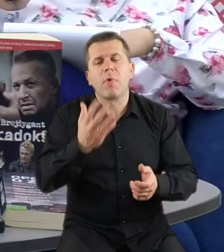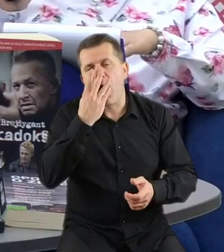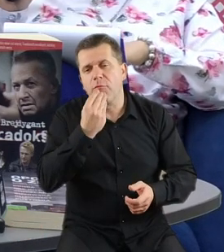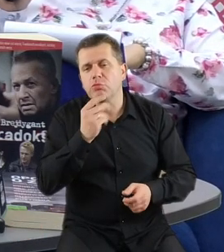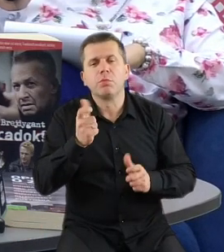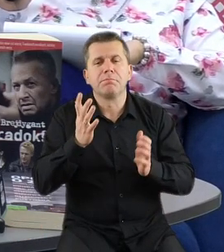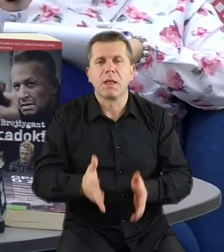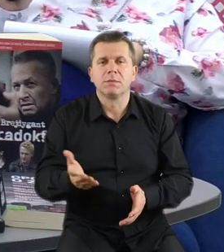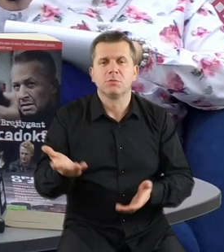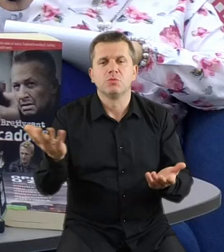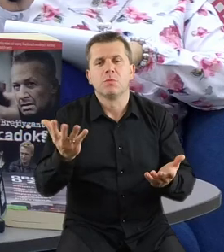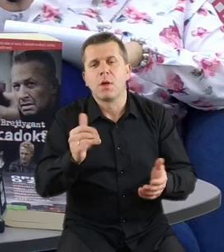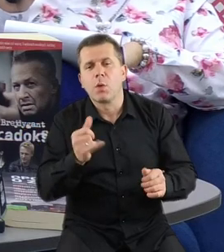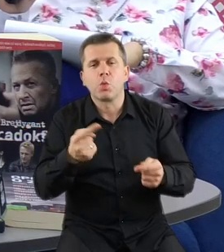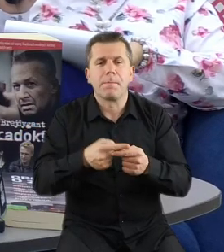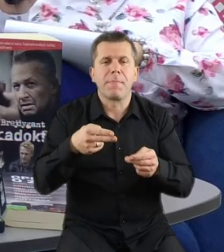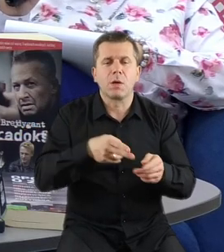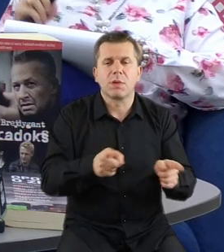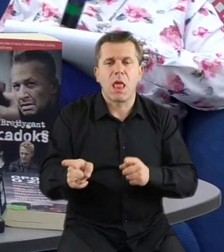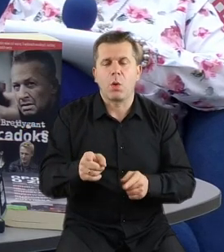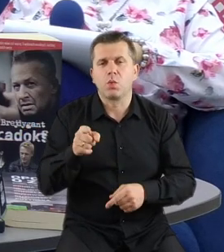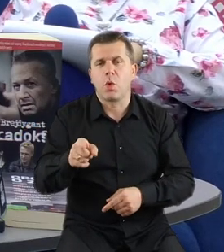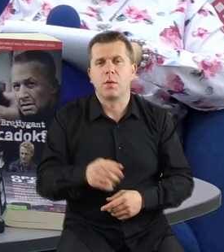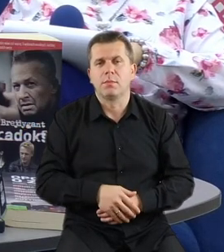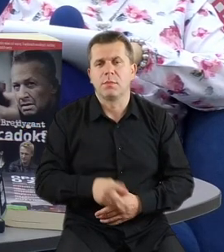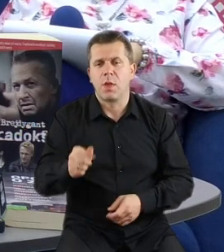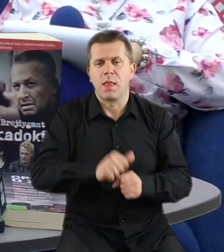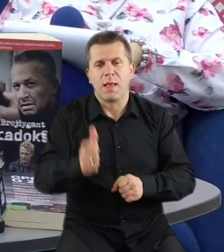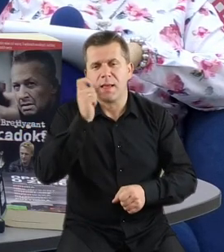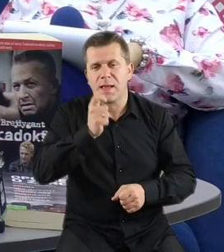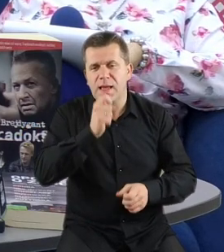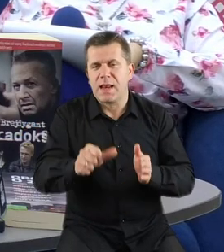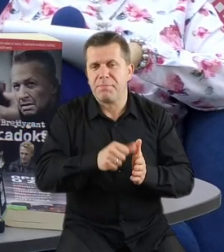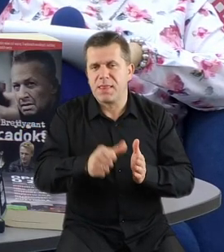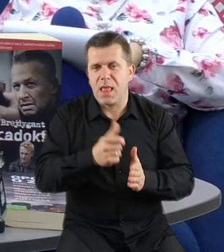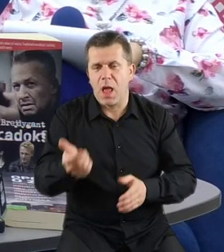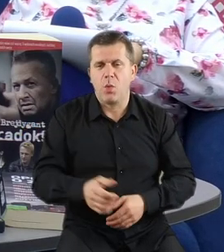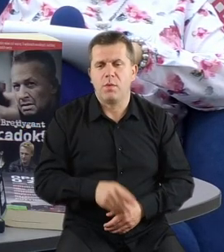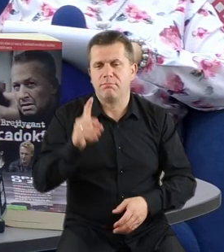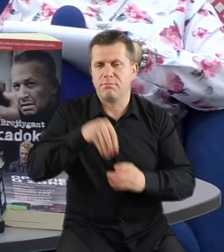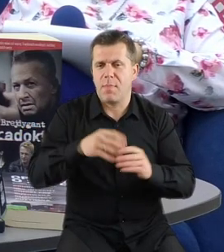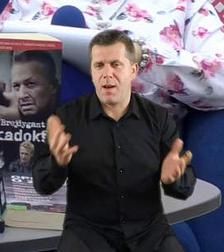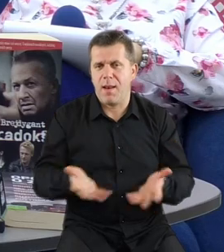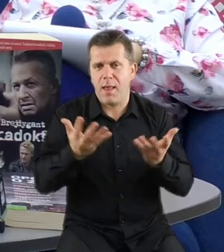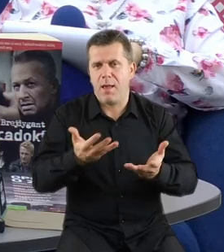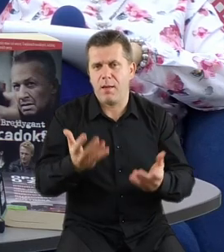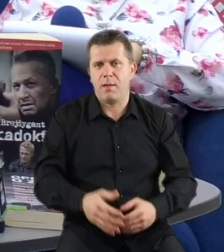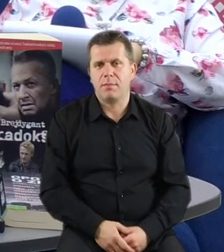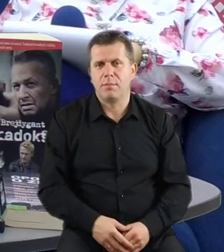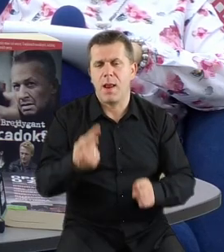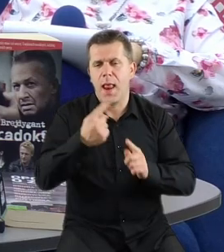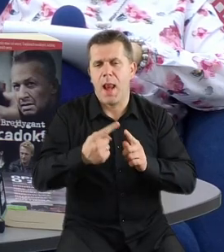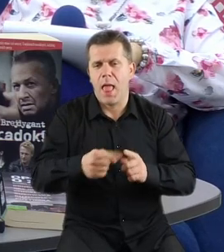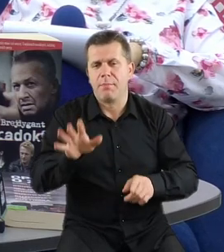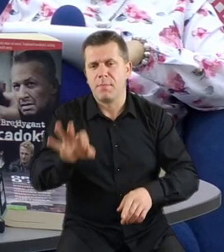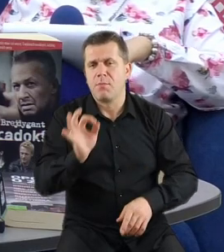Gdzie możemy ją zaszufladkować? No jest to kryminał z takim lekkim może